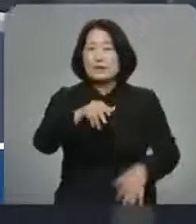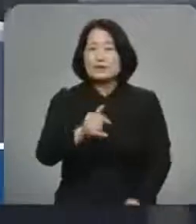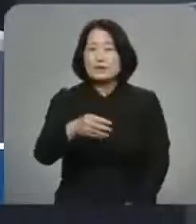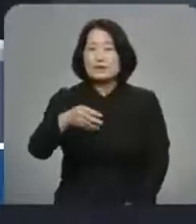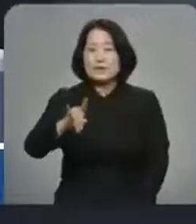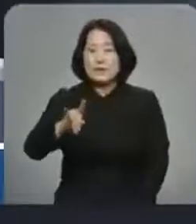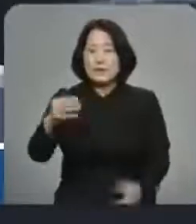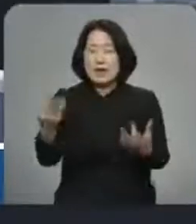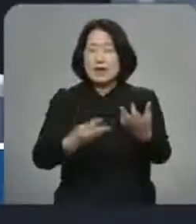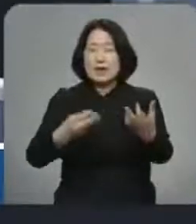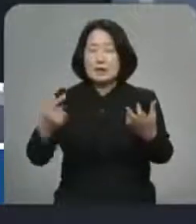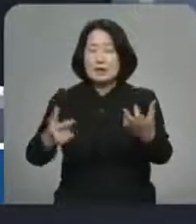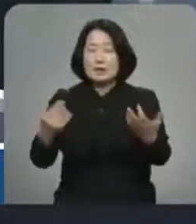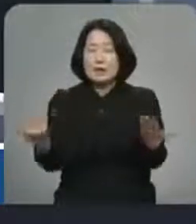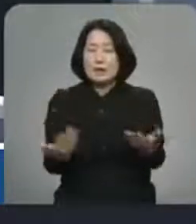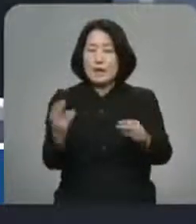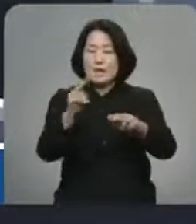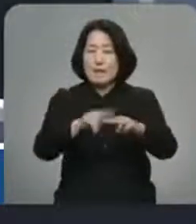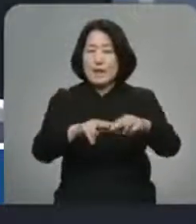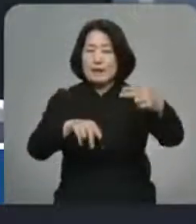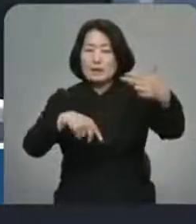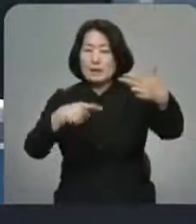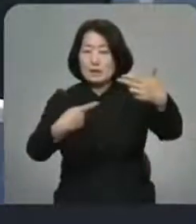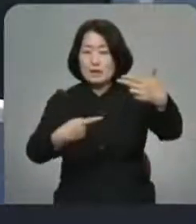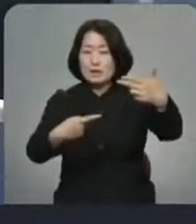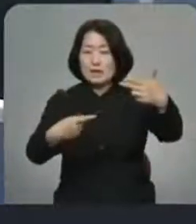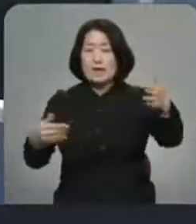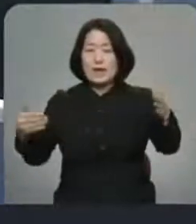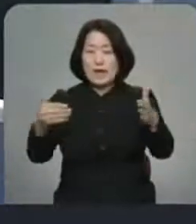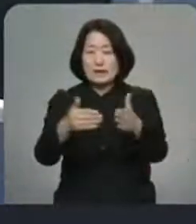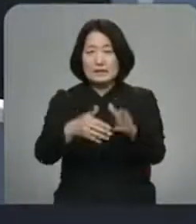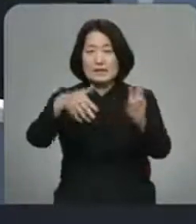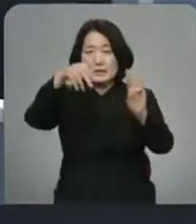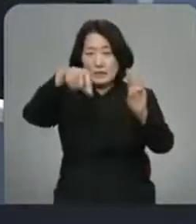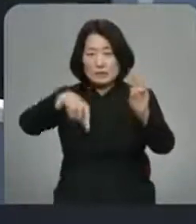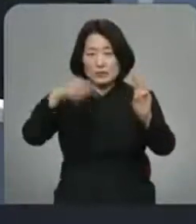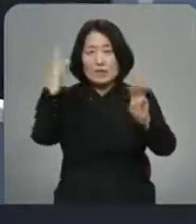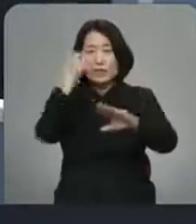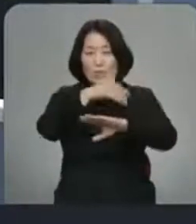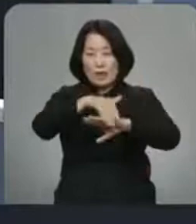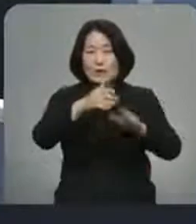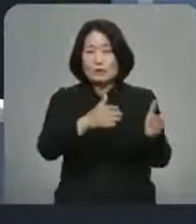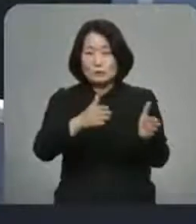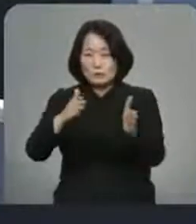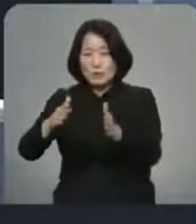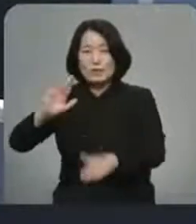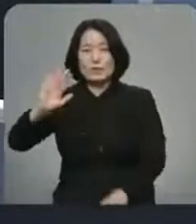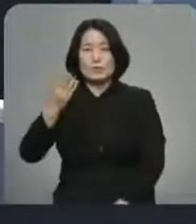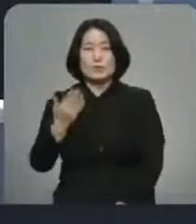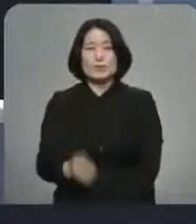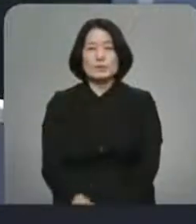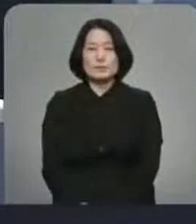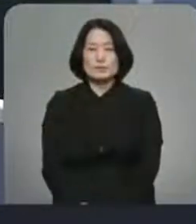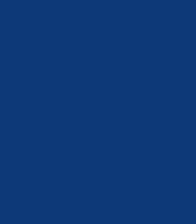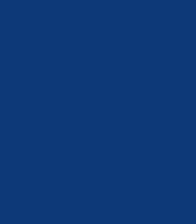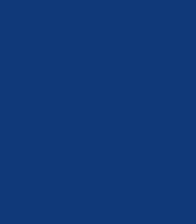강원도지사로 취임하는 다음 달 1일까지 3주 동안 운영될 예정입니다. KBS 뉴스 박성훈입니다.